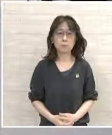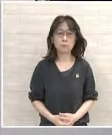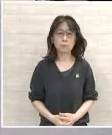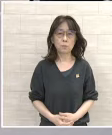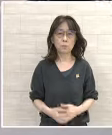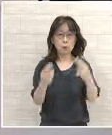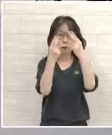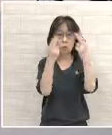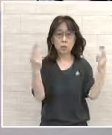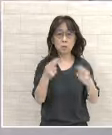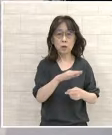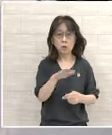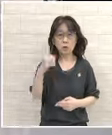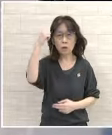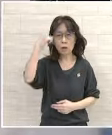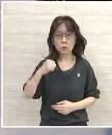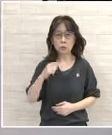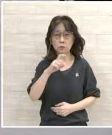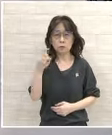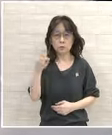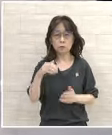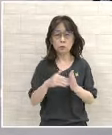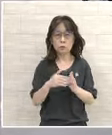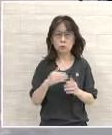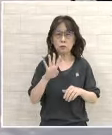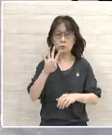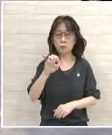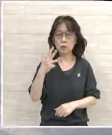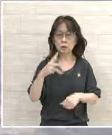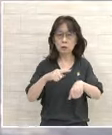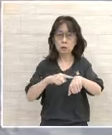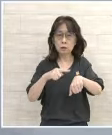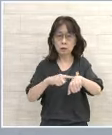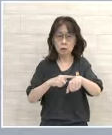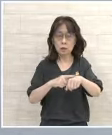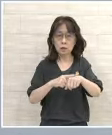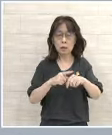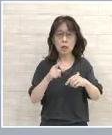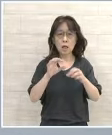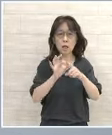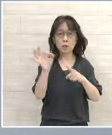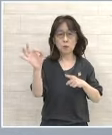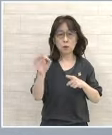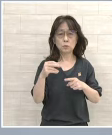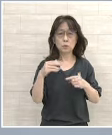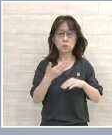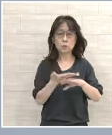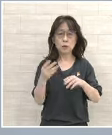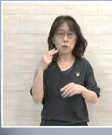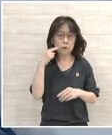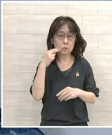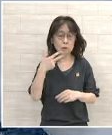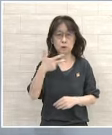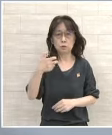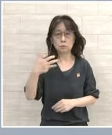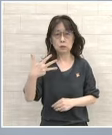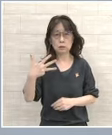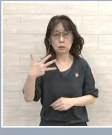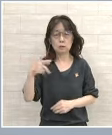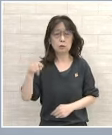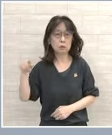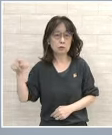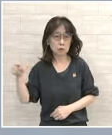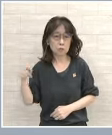道内は午前10時までの48時間で、恵庭の島松で78センチ、千歳で